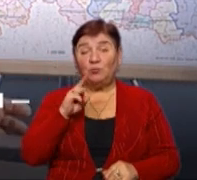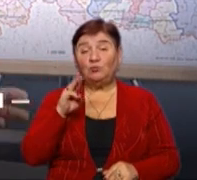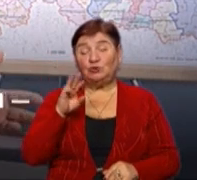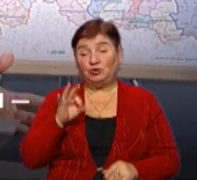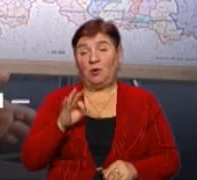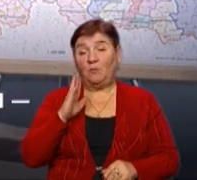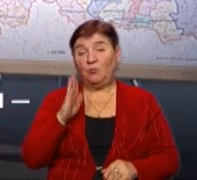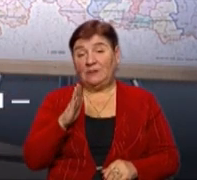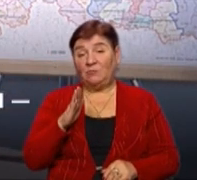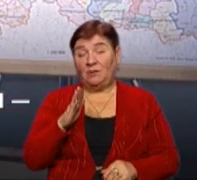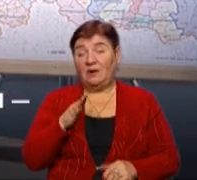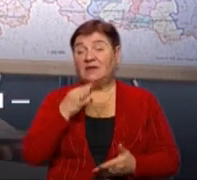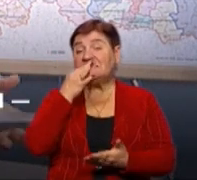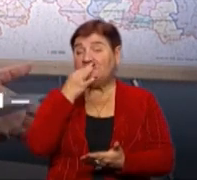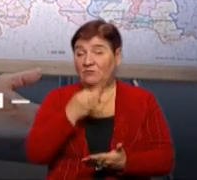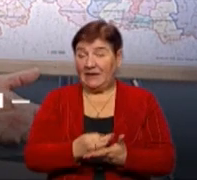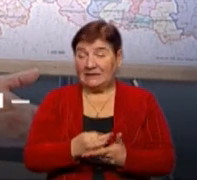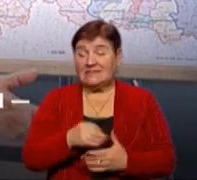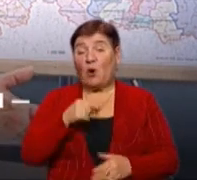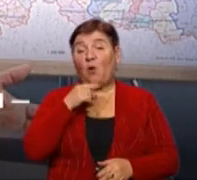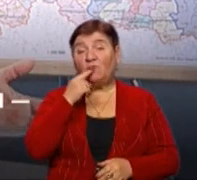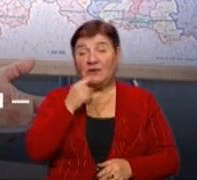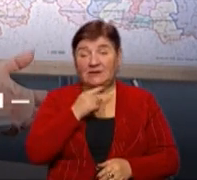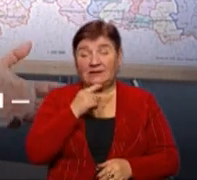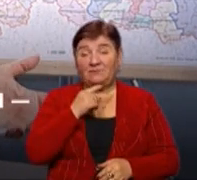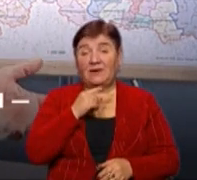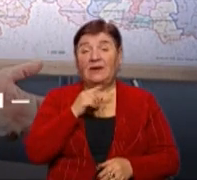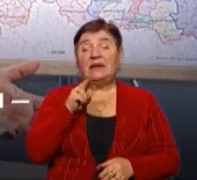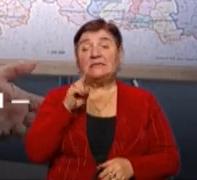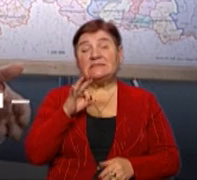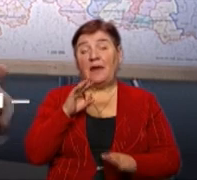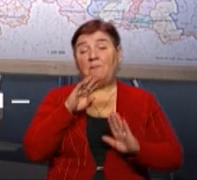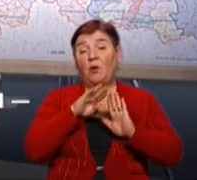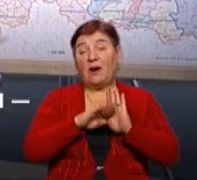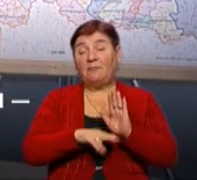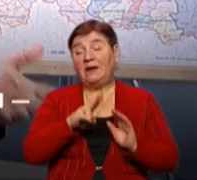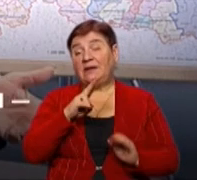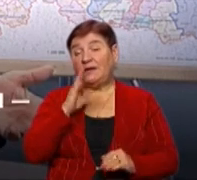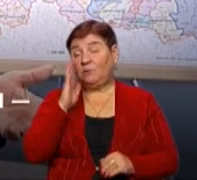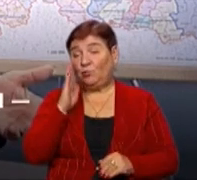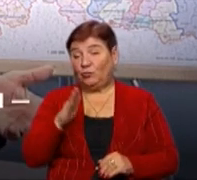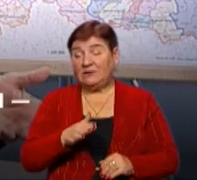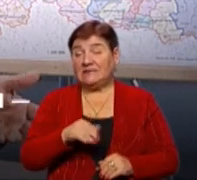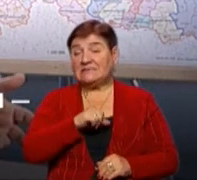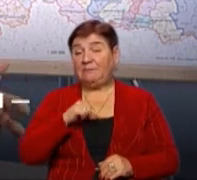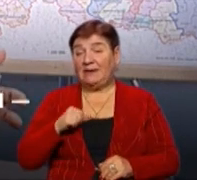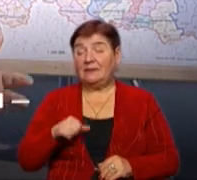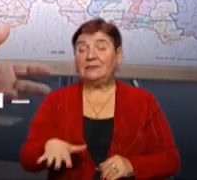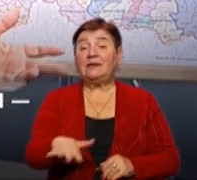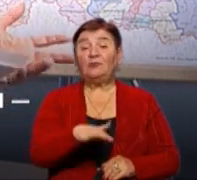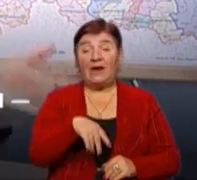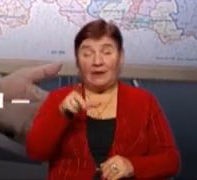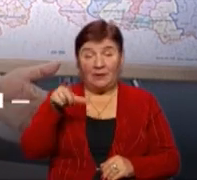вони будемо по них звітуватися, говорити про них, тому що це програми, які будуть виконувати самі територіальні громади